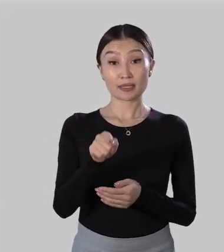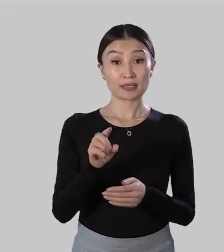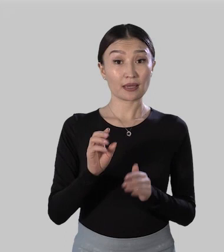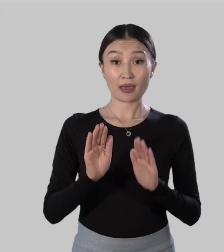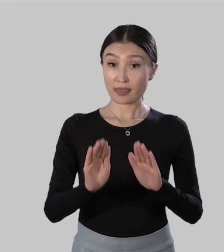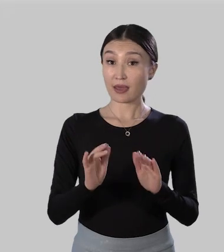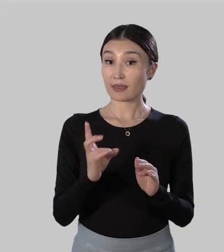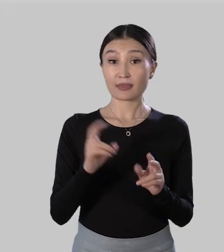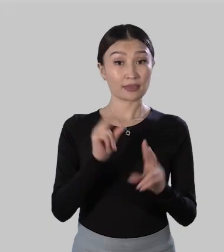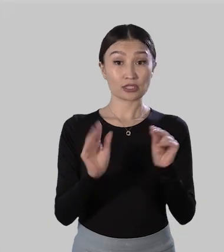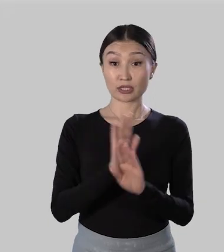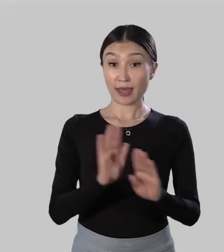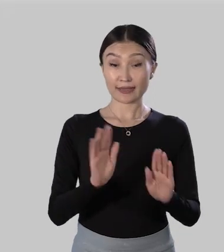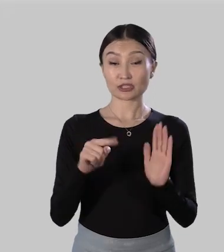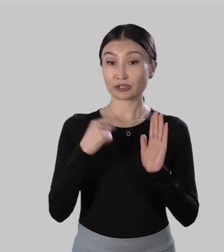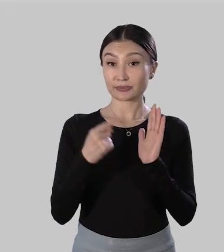Ты так не считаешь?